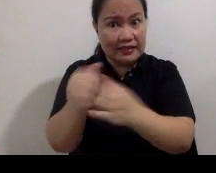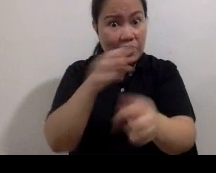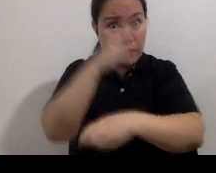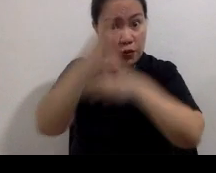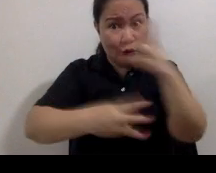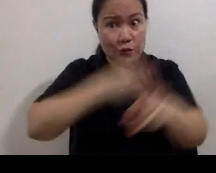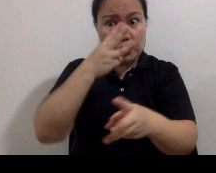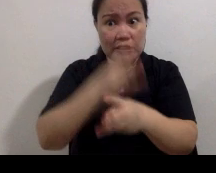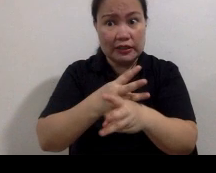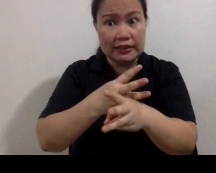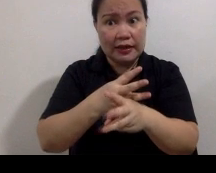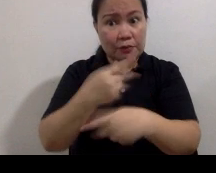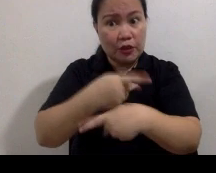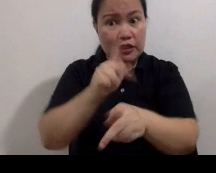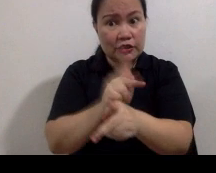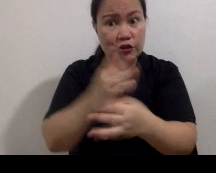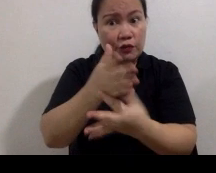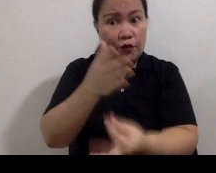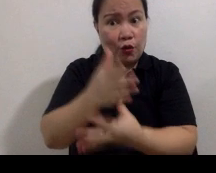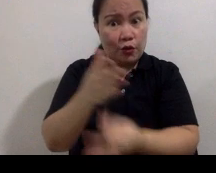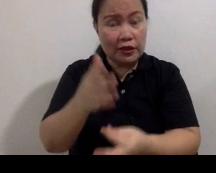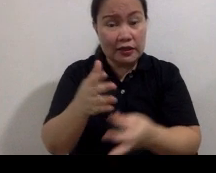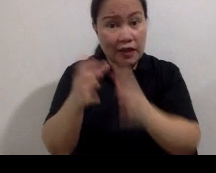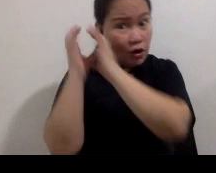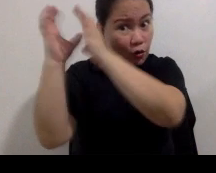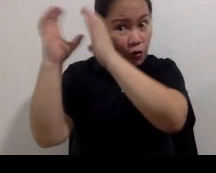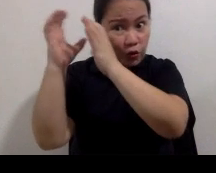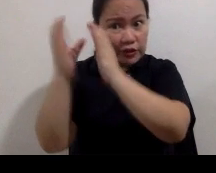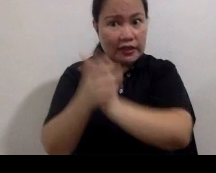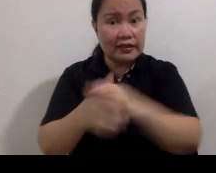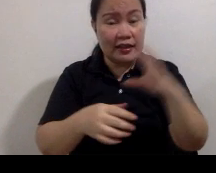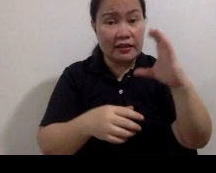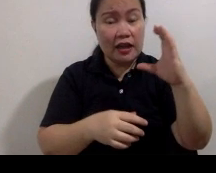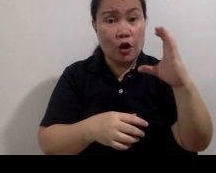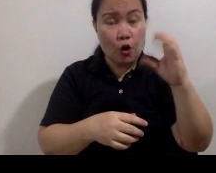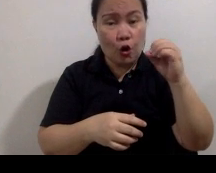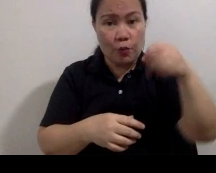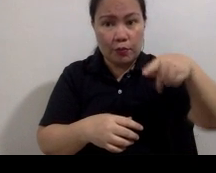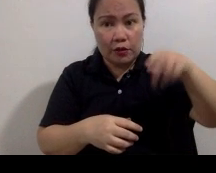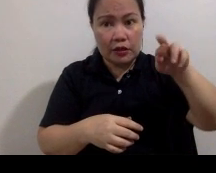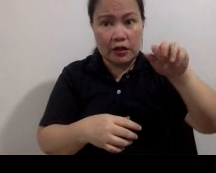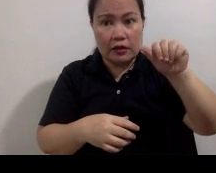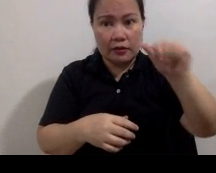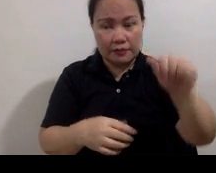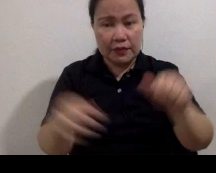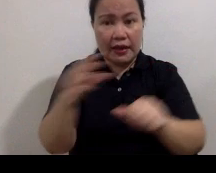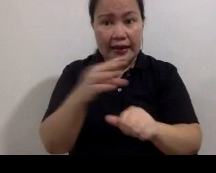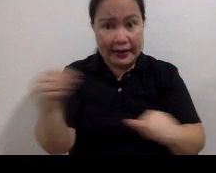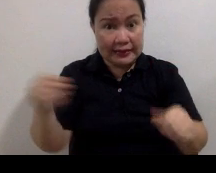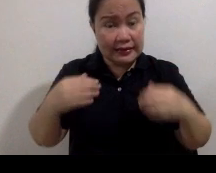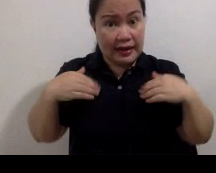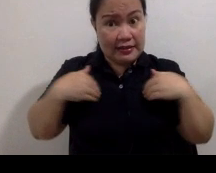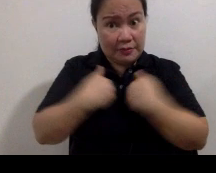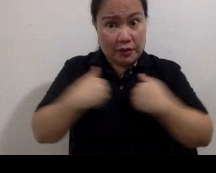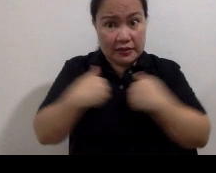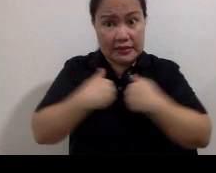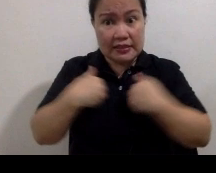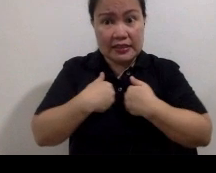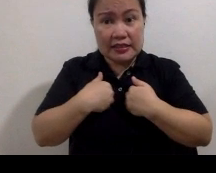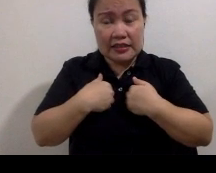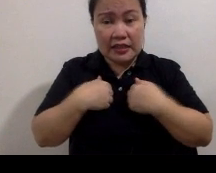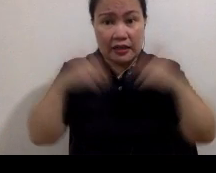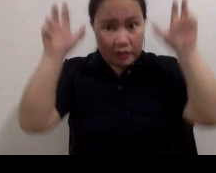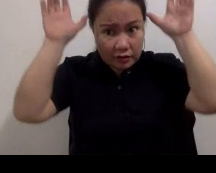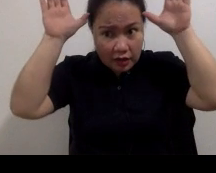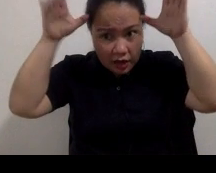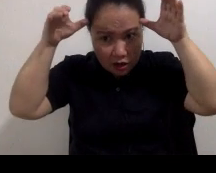at kopra. Ang kalabaw, baka, baboy, kabayo, kambing at manok ang karaniwang inaalagaang